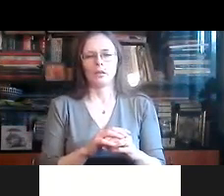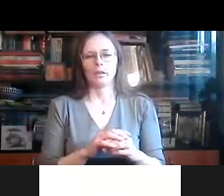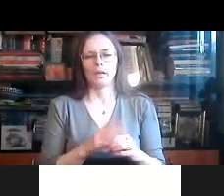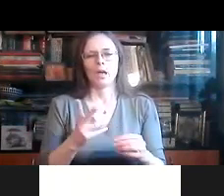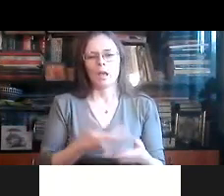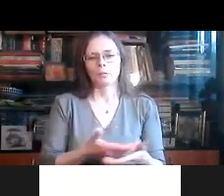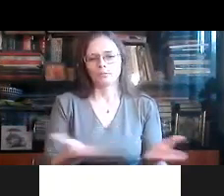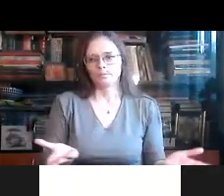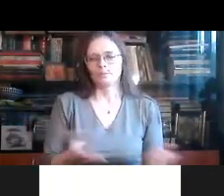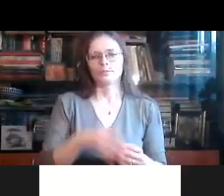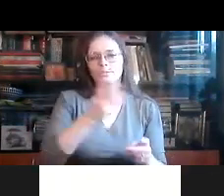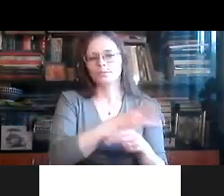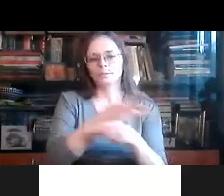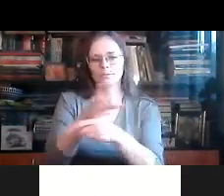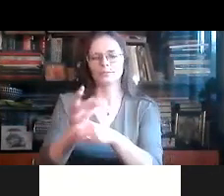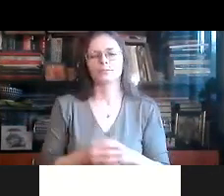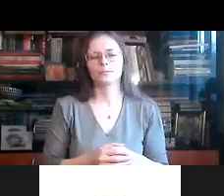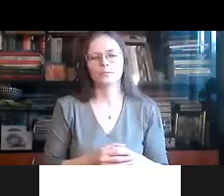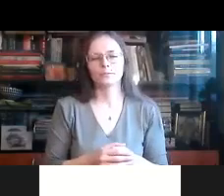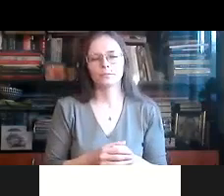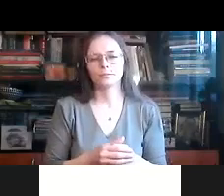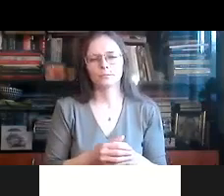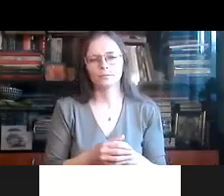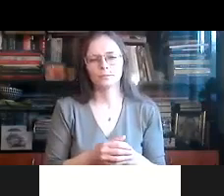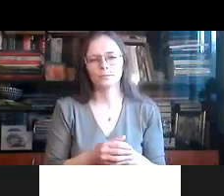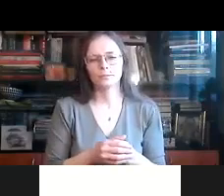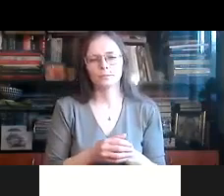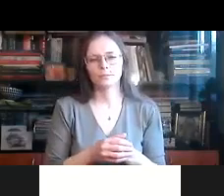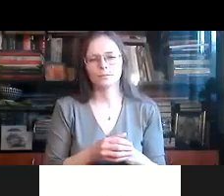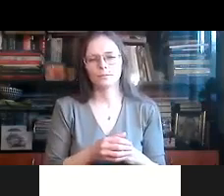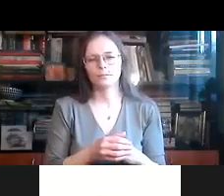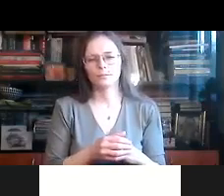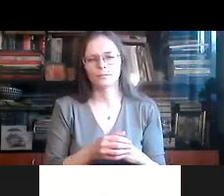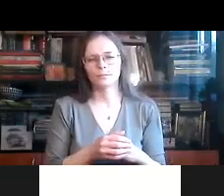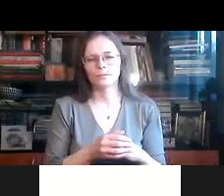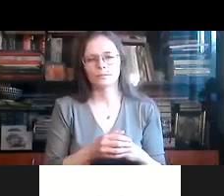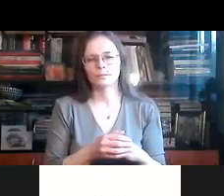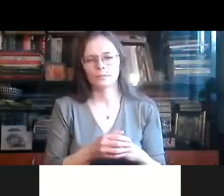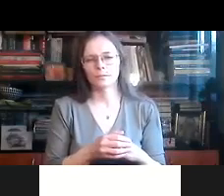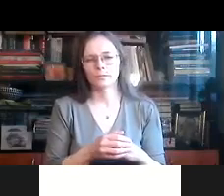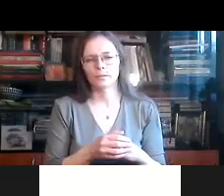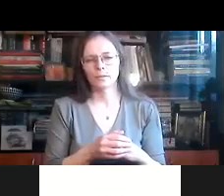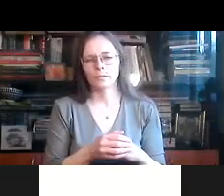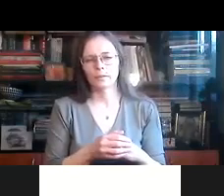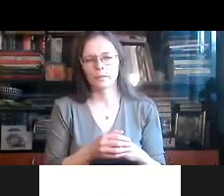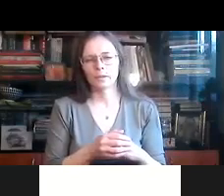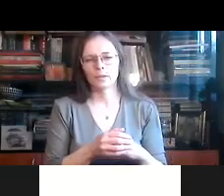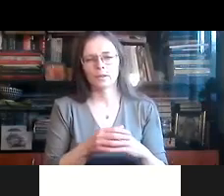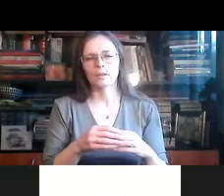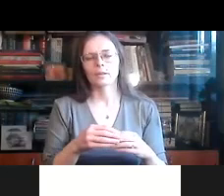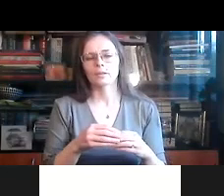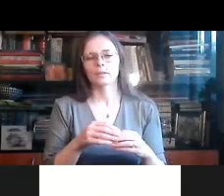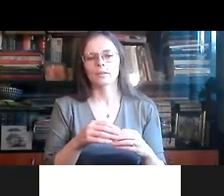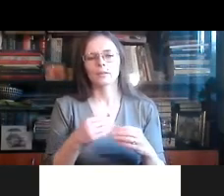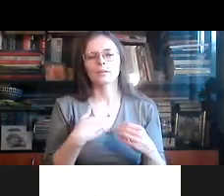Понятно. Да? Ну, вот, то есть... Не всем, у нас переводчица. Да. Да. Но